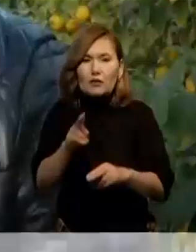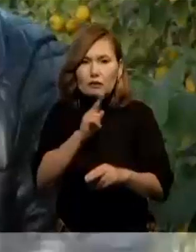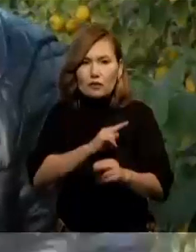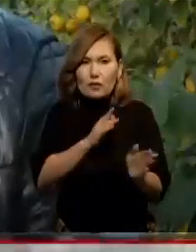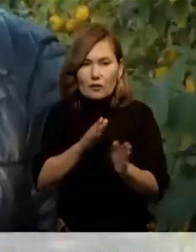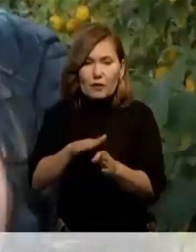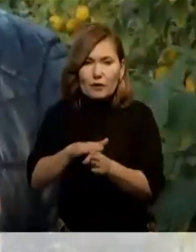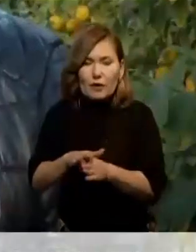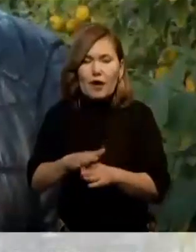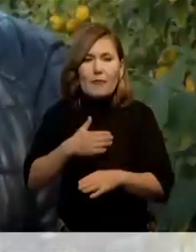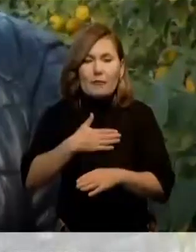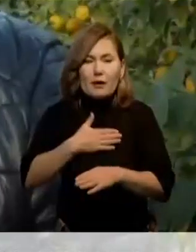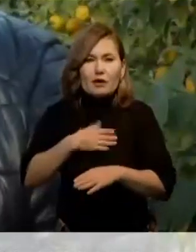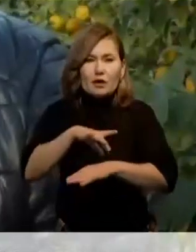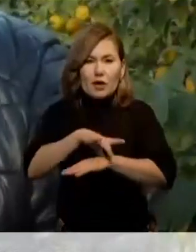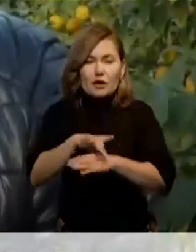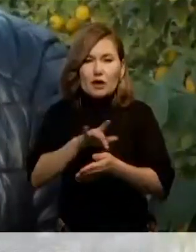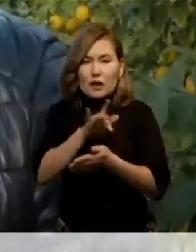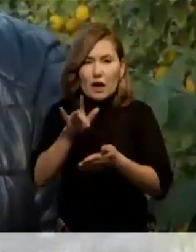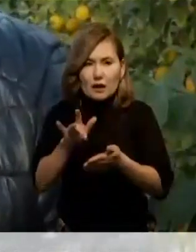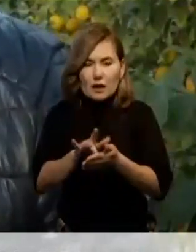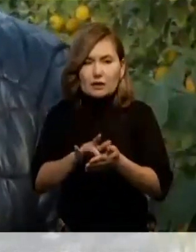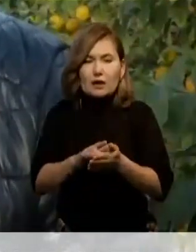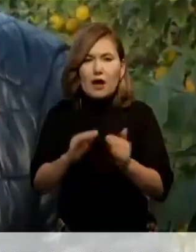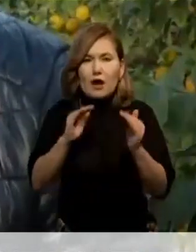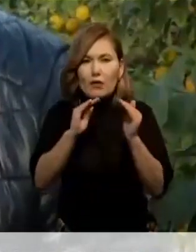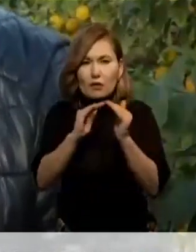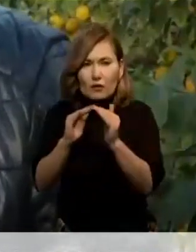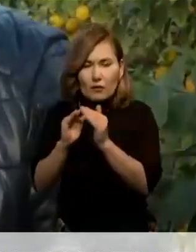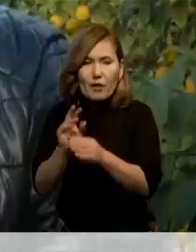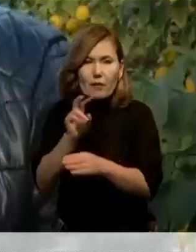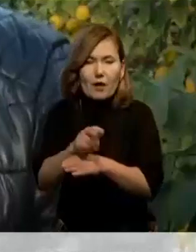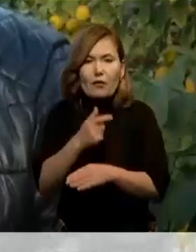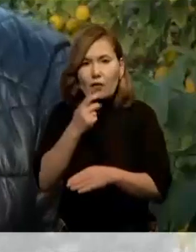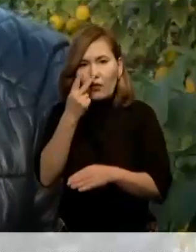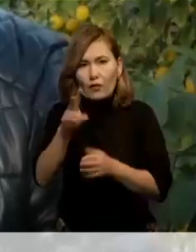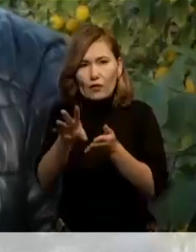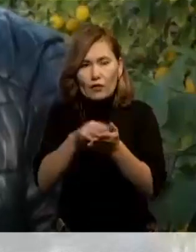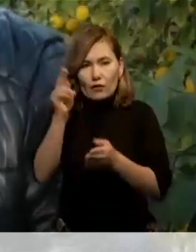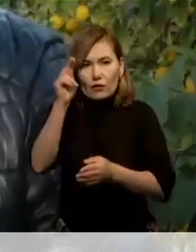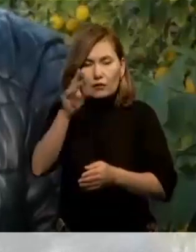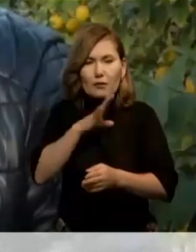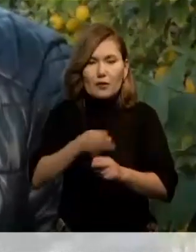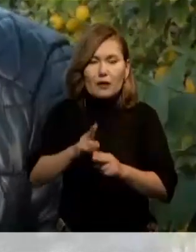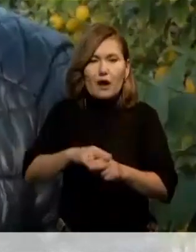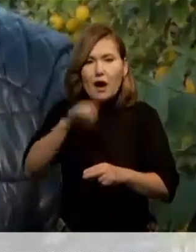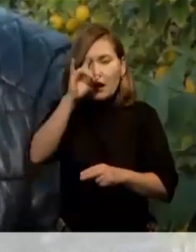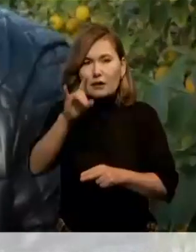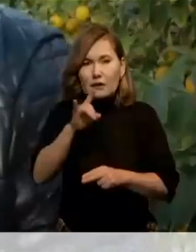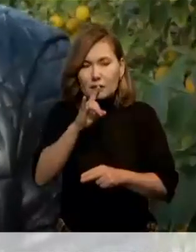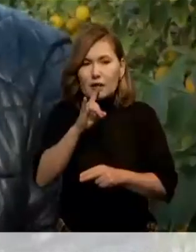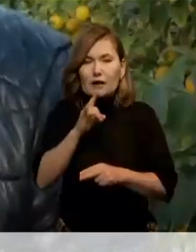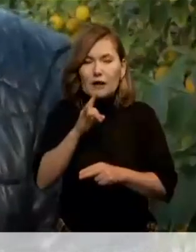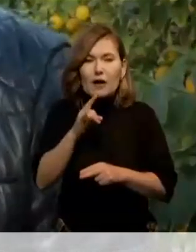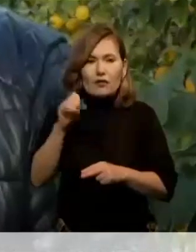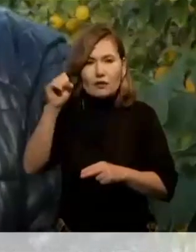өзім мысалы Ташкентте жылыжайларға да қараймыз. Негізі Өзбекстанда, Қазақстанның бойынша. Қазіргі таңда